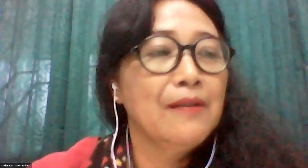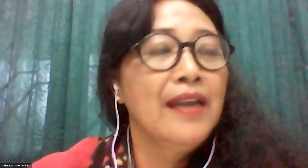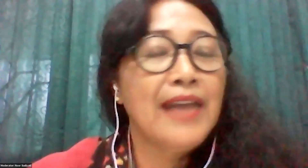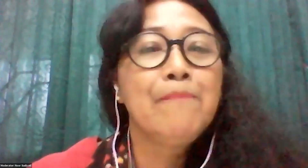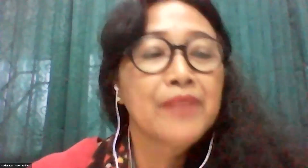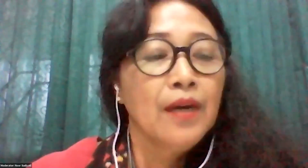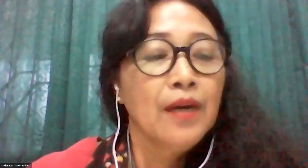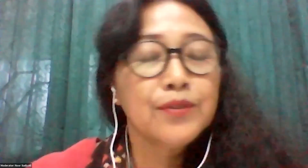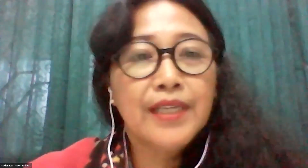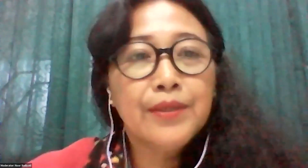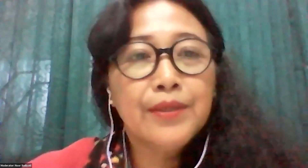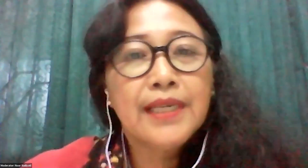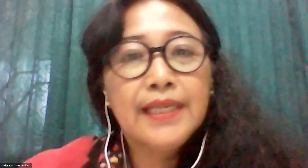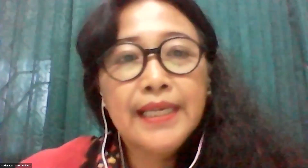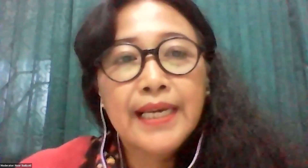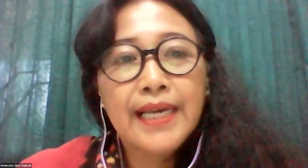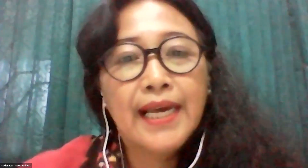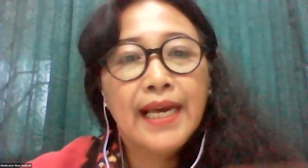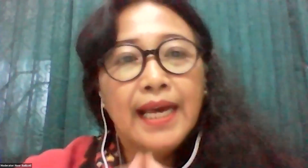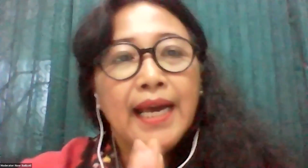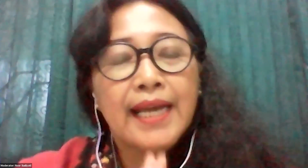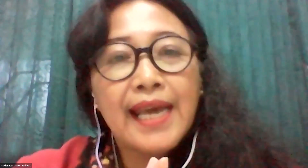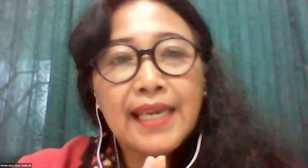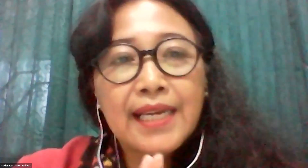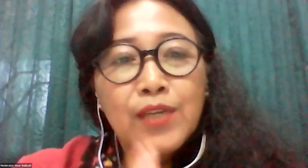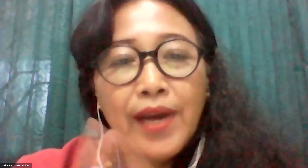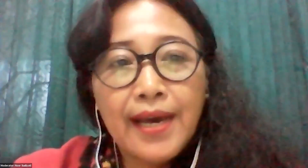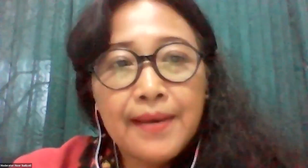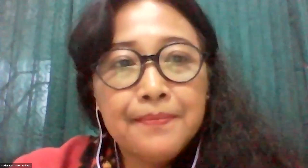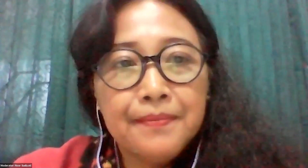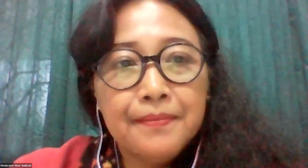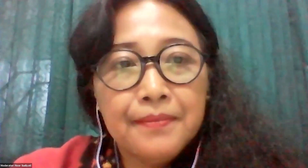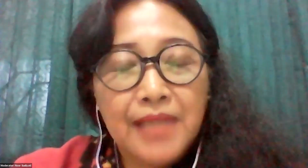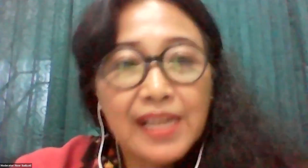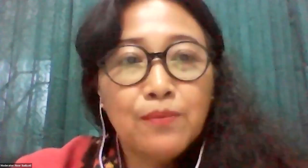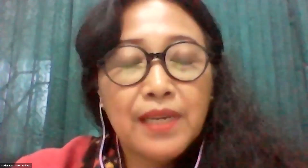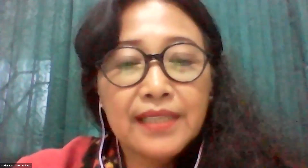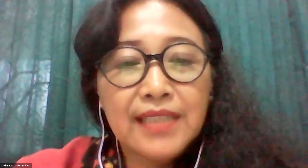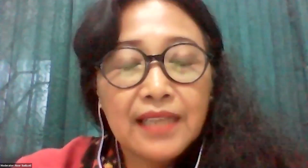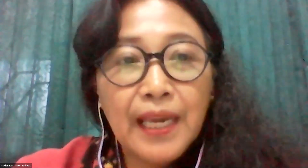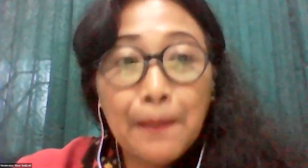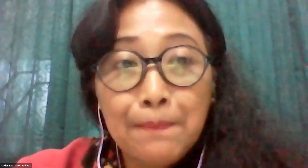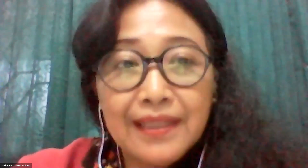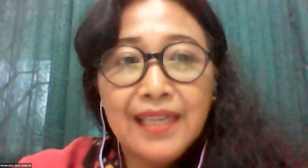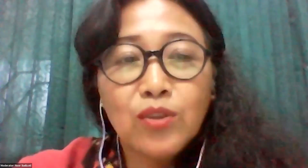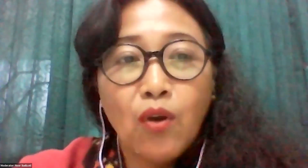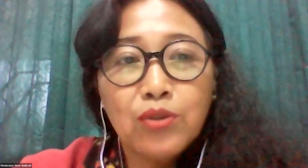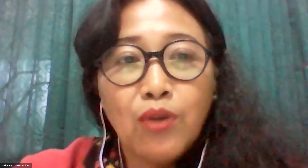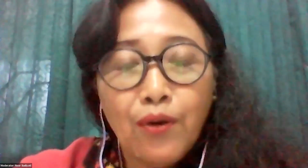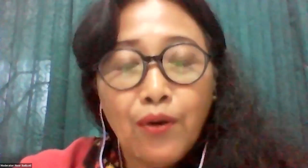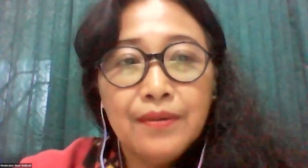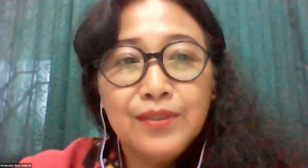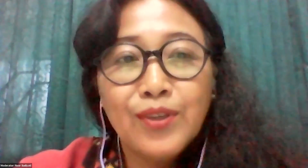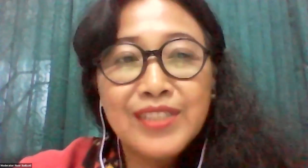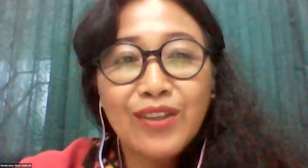begitu. Nah, untuk itu, dari kedua narasumber yang sangat hebat ini,